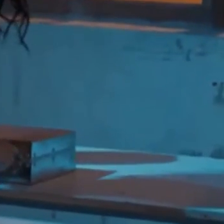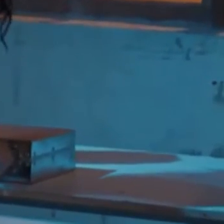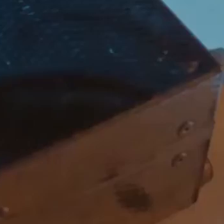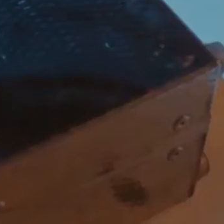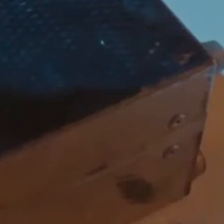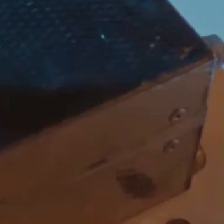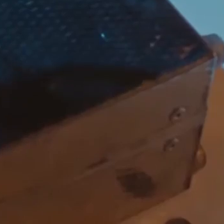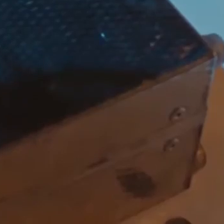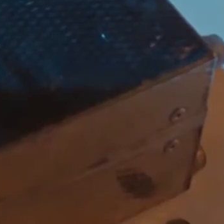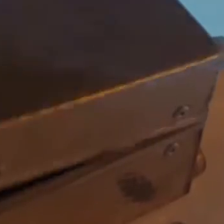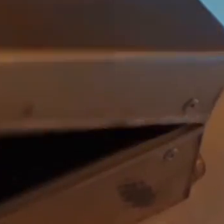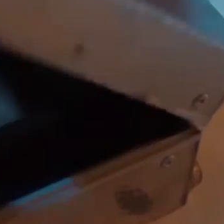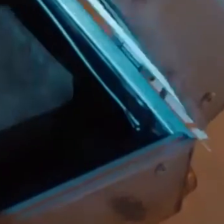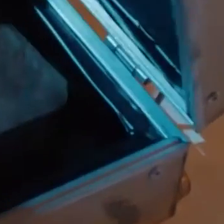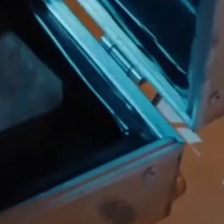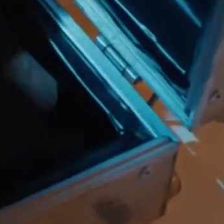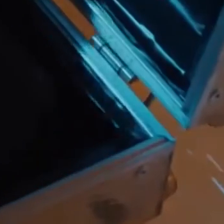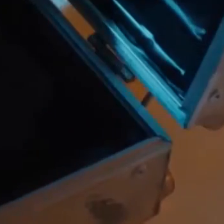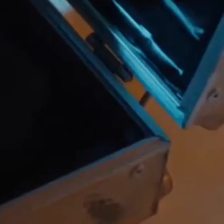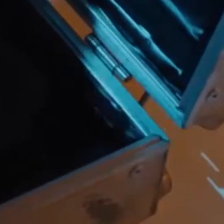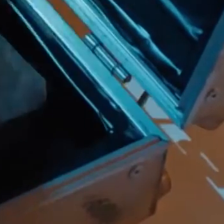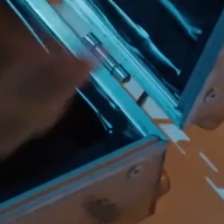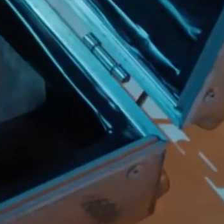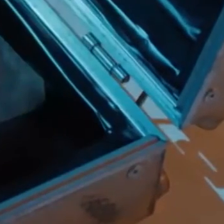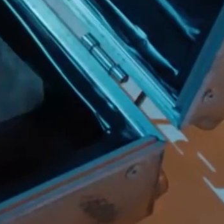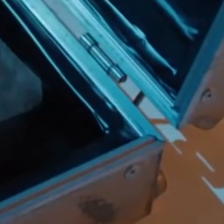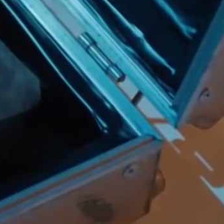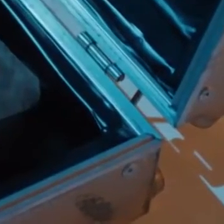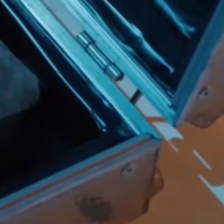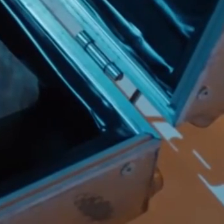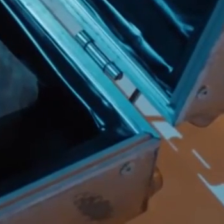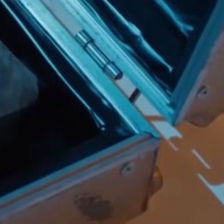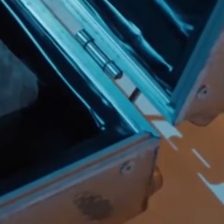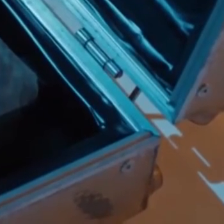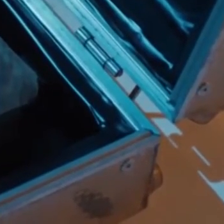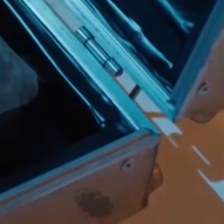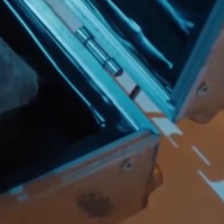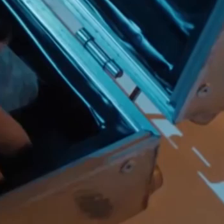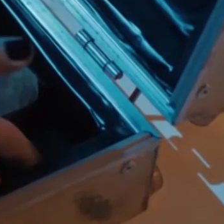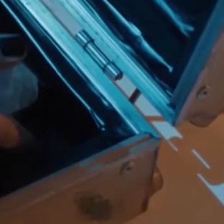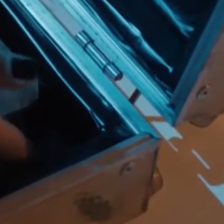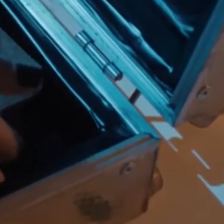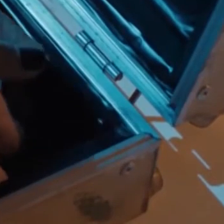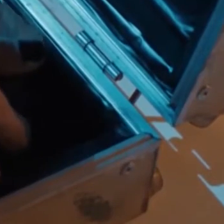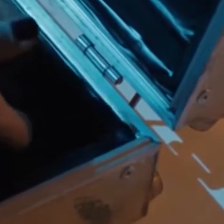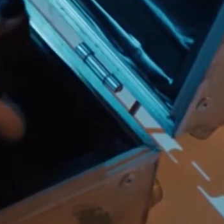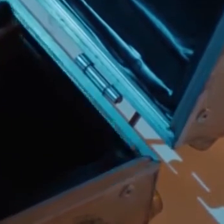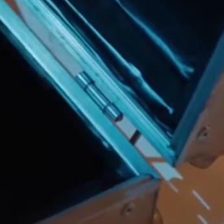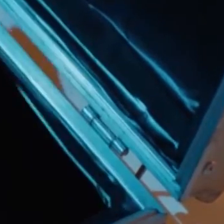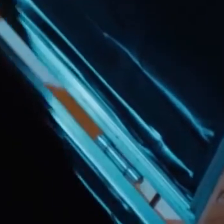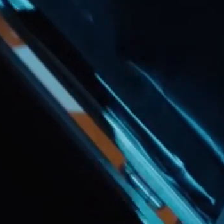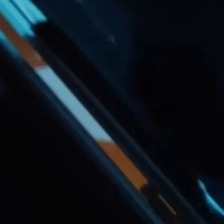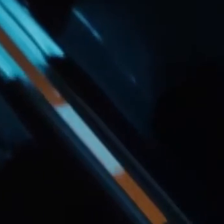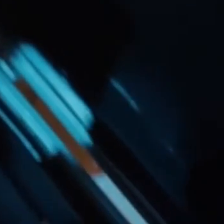Asya kendi işini kendi görürmüş gibi tavizsizce gidip kapağını kaldırdı. İçinden Artes Pugnandi yazan kitabı aldı, ismini